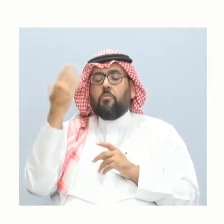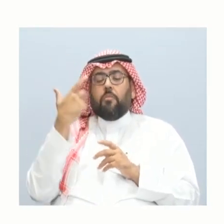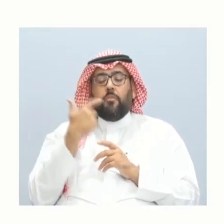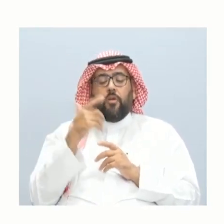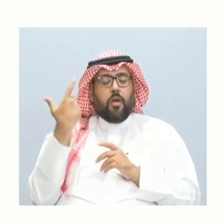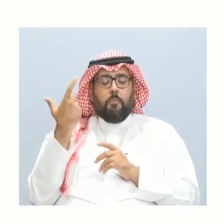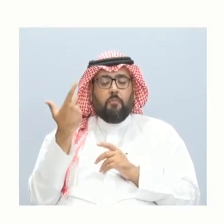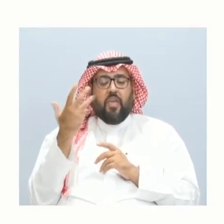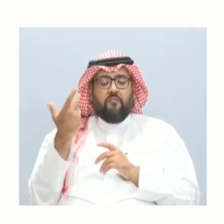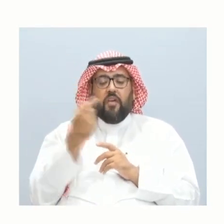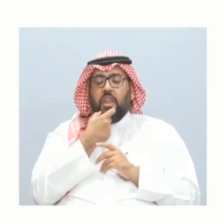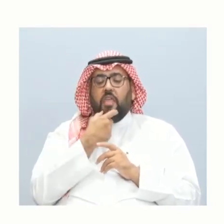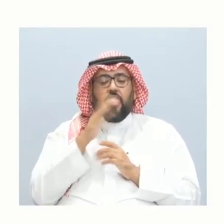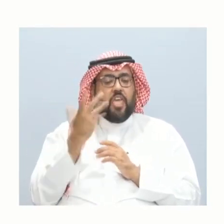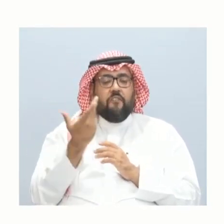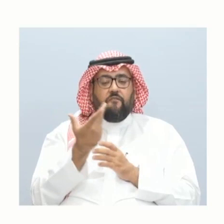الماضي